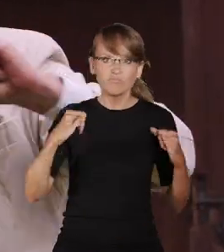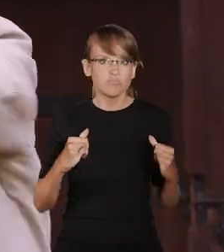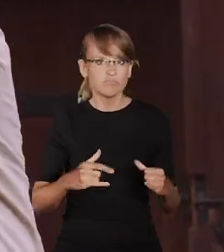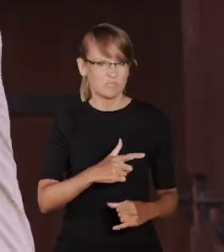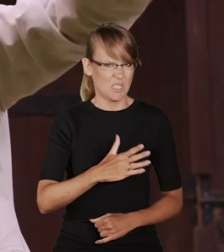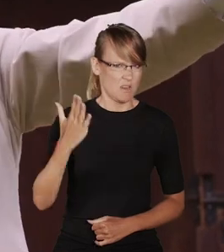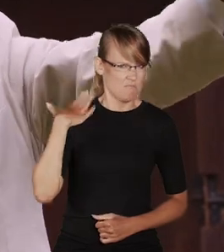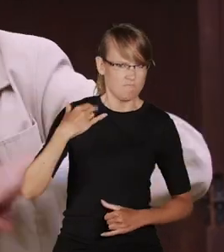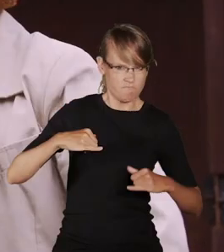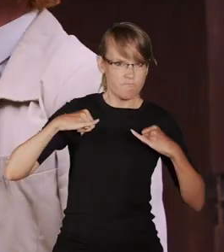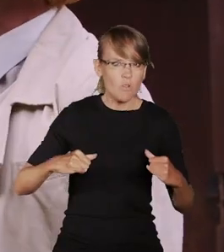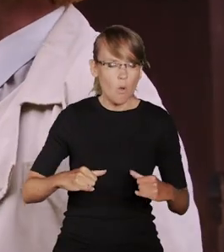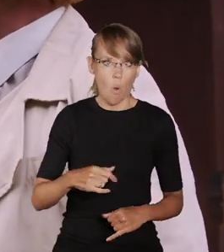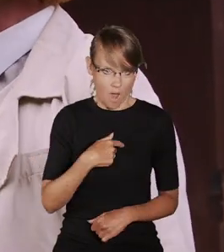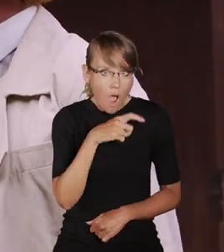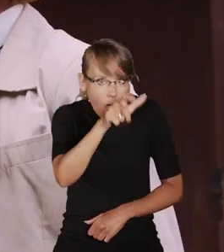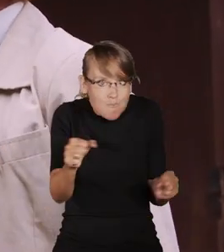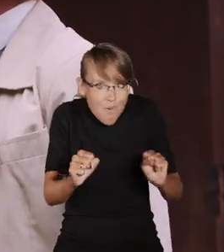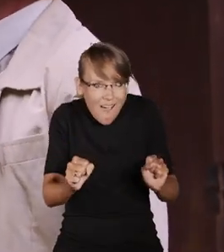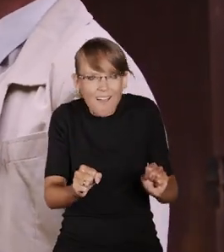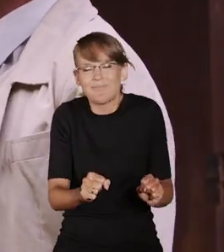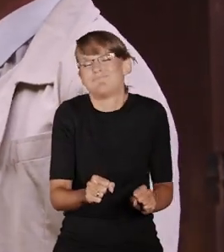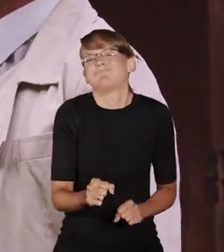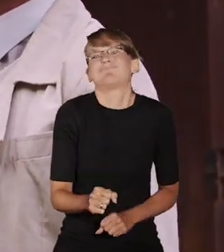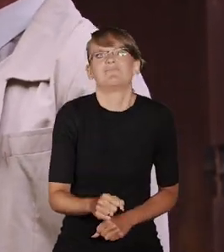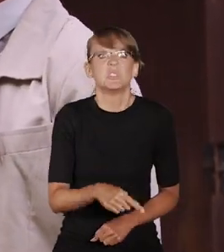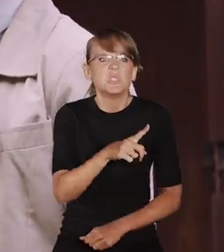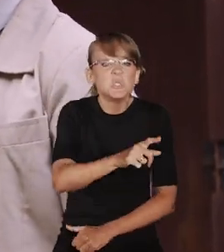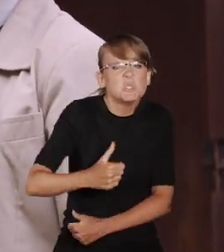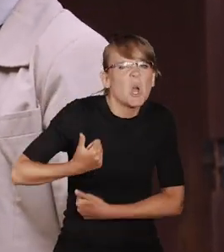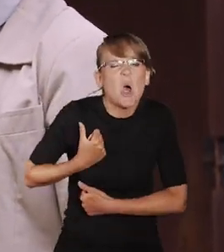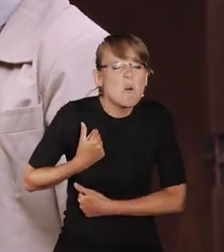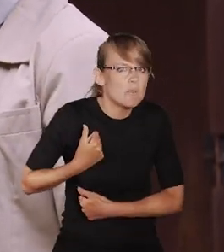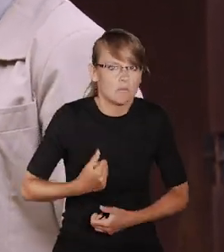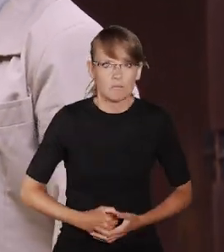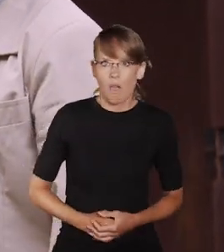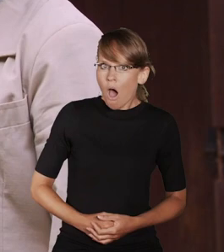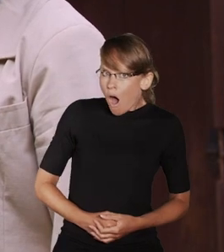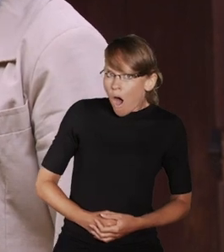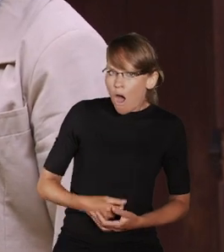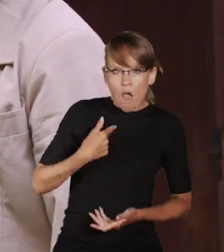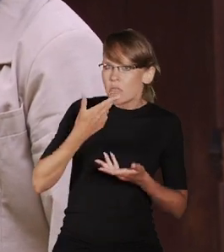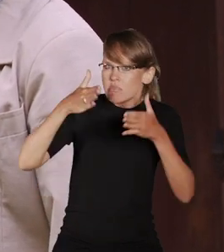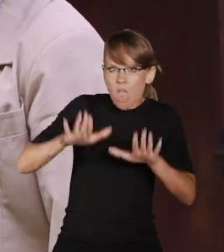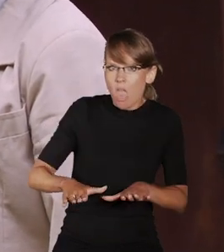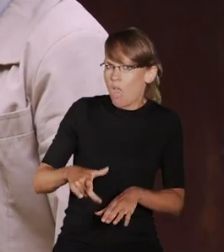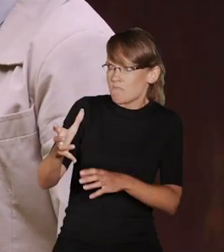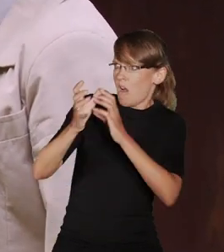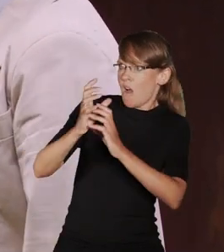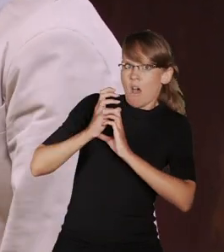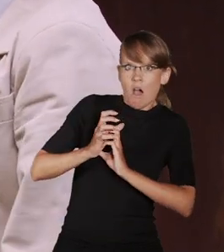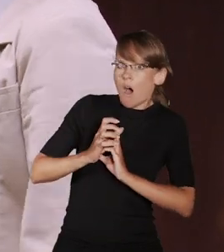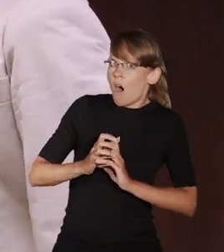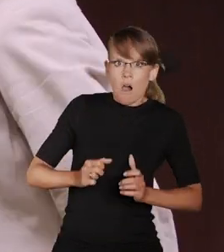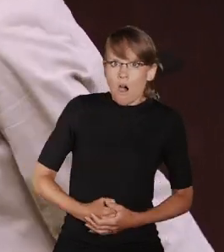Na pojedynek! I pańscy wody! A pan myśli, że jak ma zdrowe pięści i kark jak u byka, to